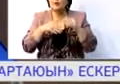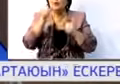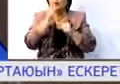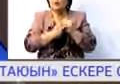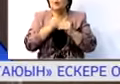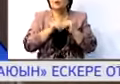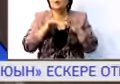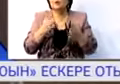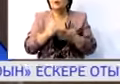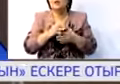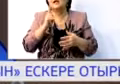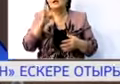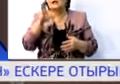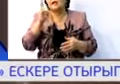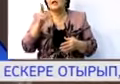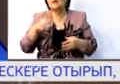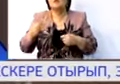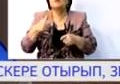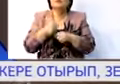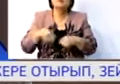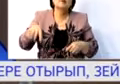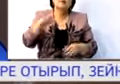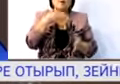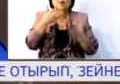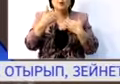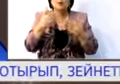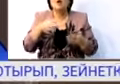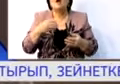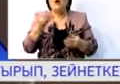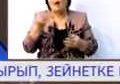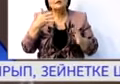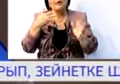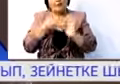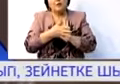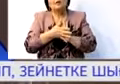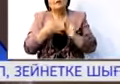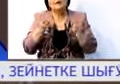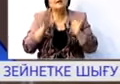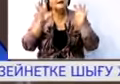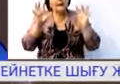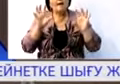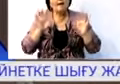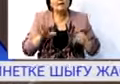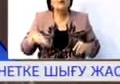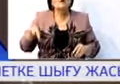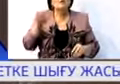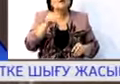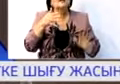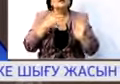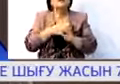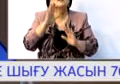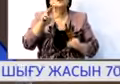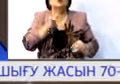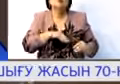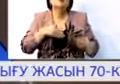жатырмыз. ДСК-ның басшыларымен де барлығымен сөйлестік. Ақша игеріледі. Заңды барлығы игеріледі.